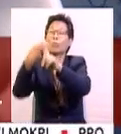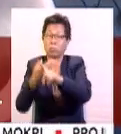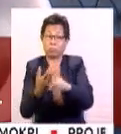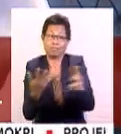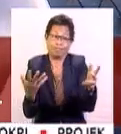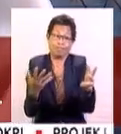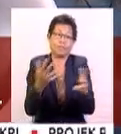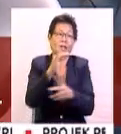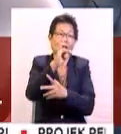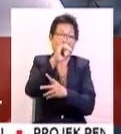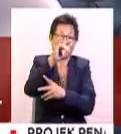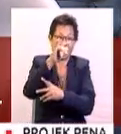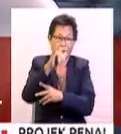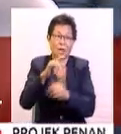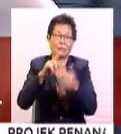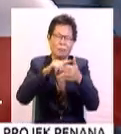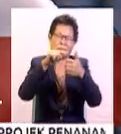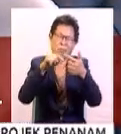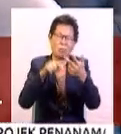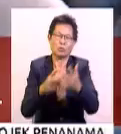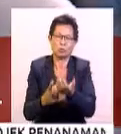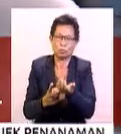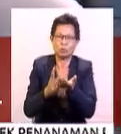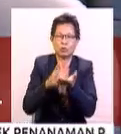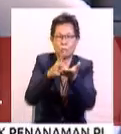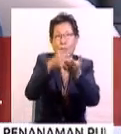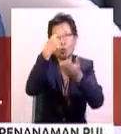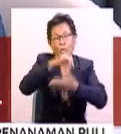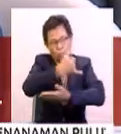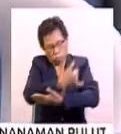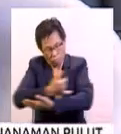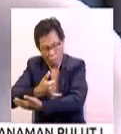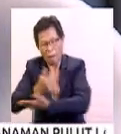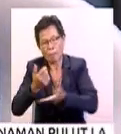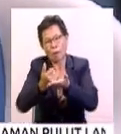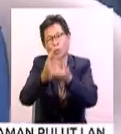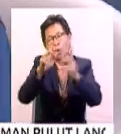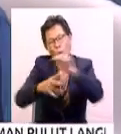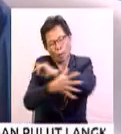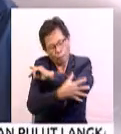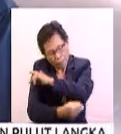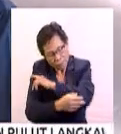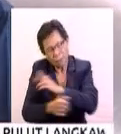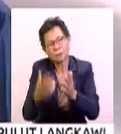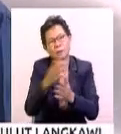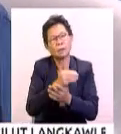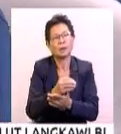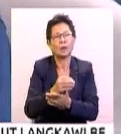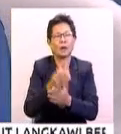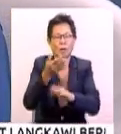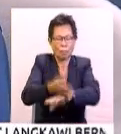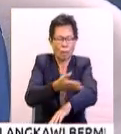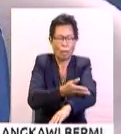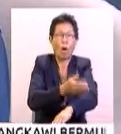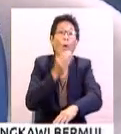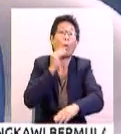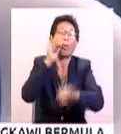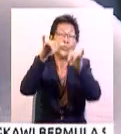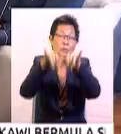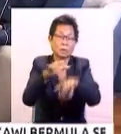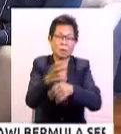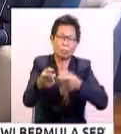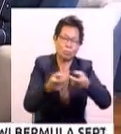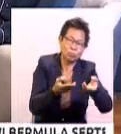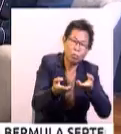antaranya iftar, moreh, sumbangan untuk anak yatim, bantuan asnaf fakir miskin, penambahbaikan homestay dan